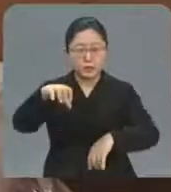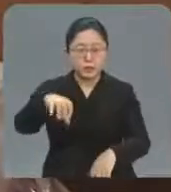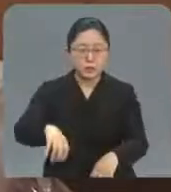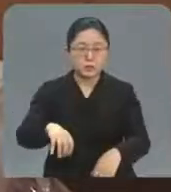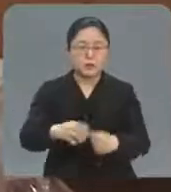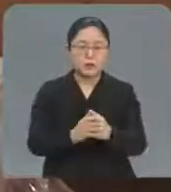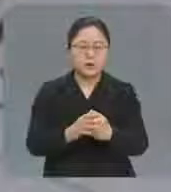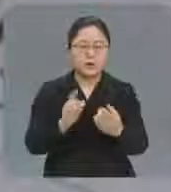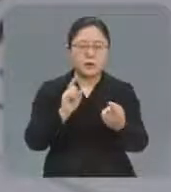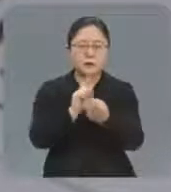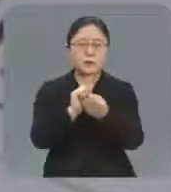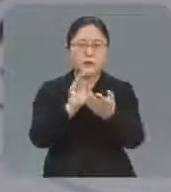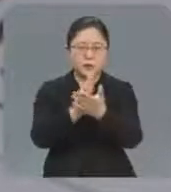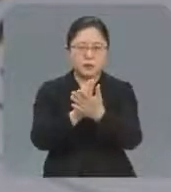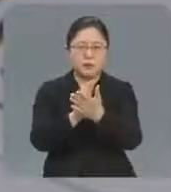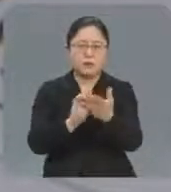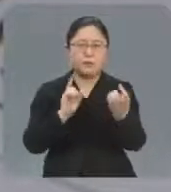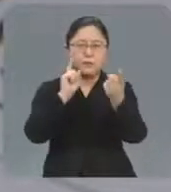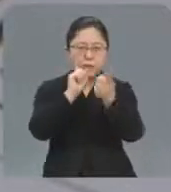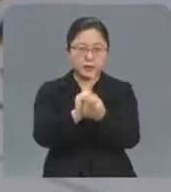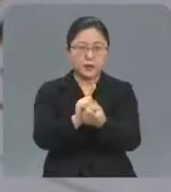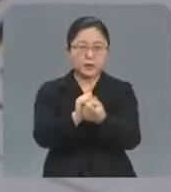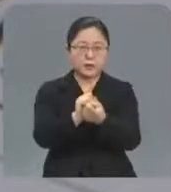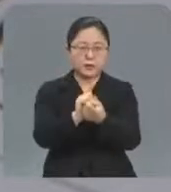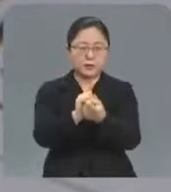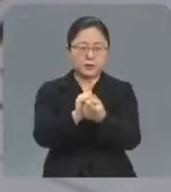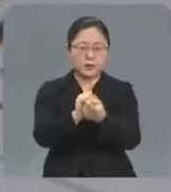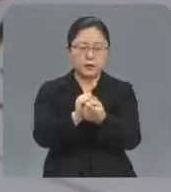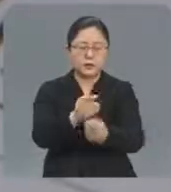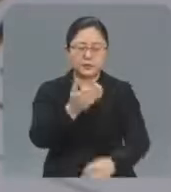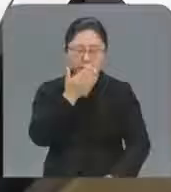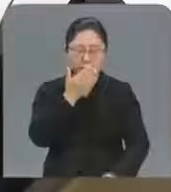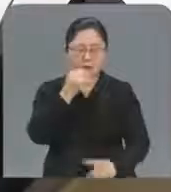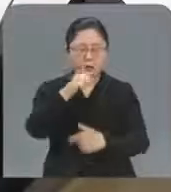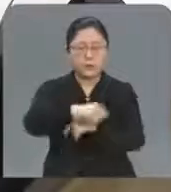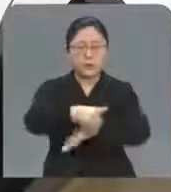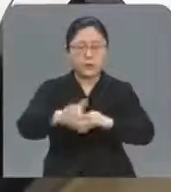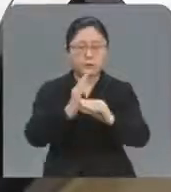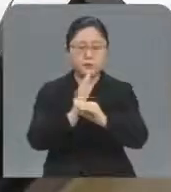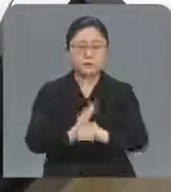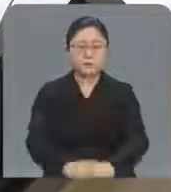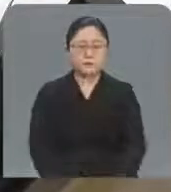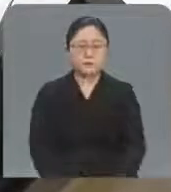공간에서 면회객이 보호용구를 착용한 가운데 접촉 면회를 허용할 계획입니다.